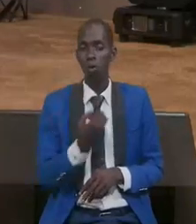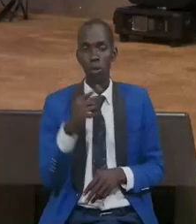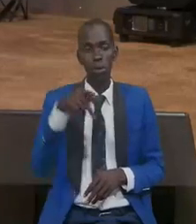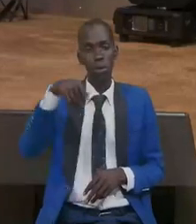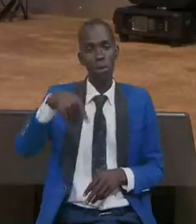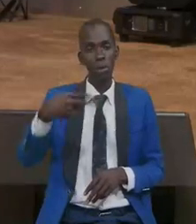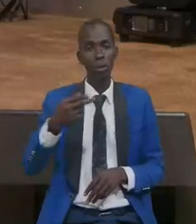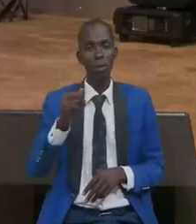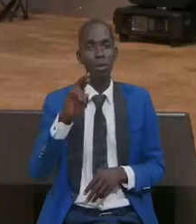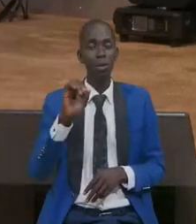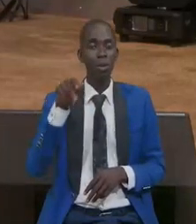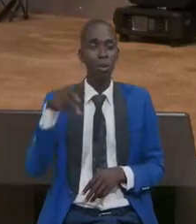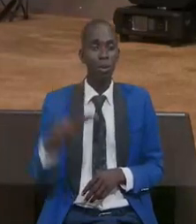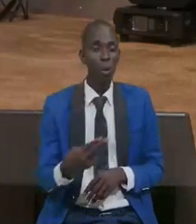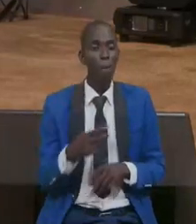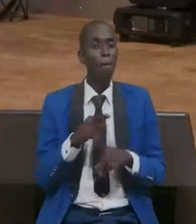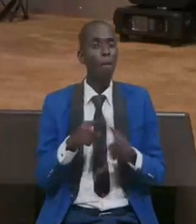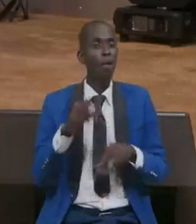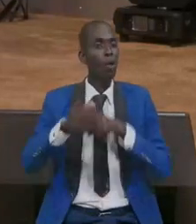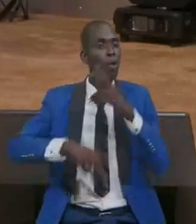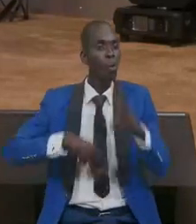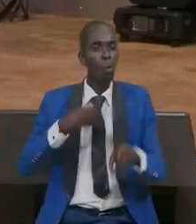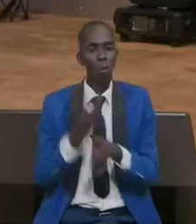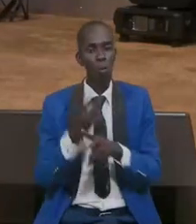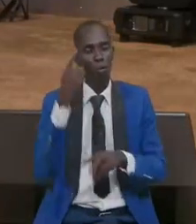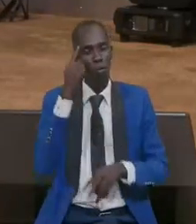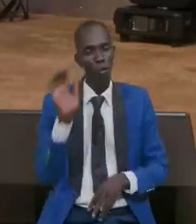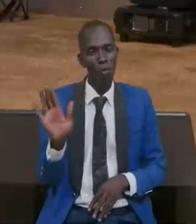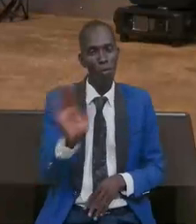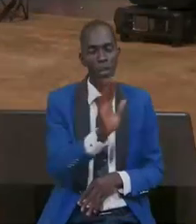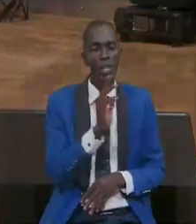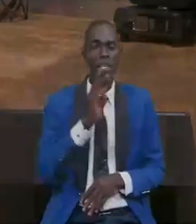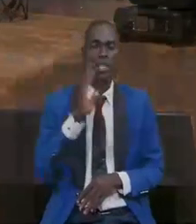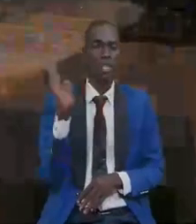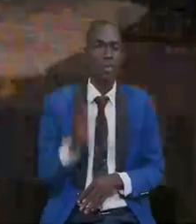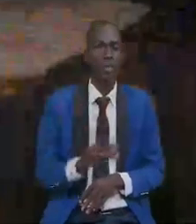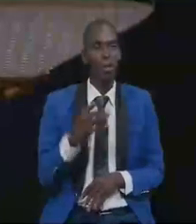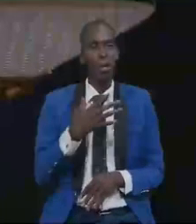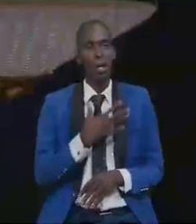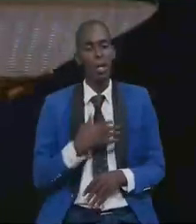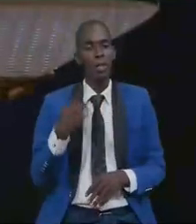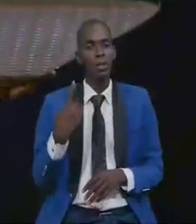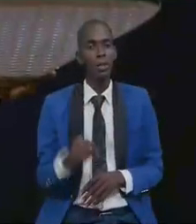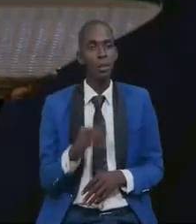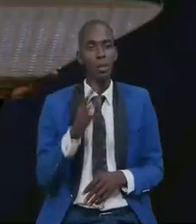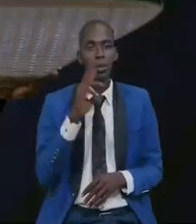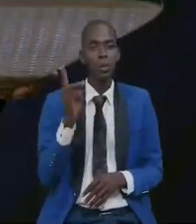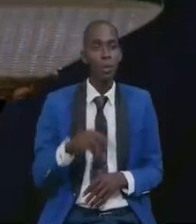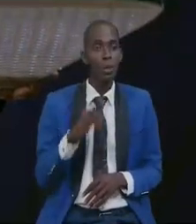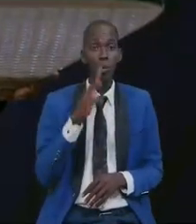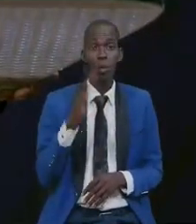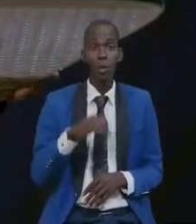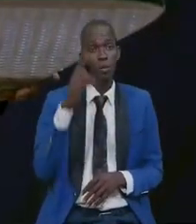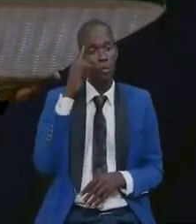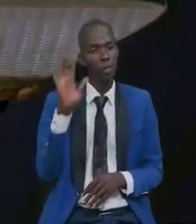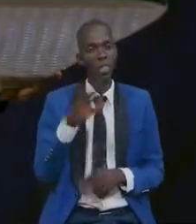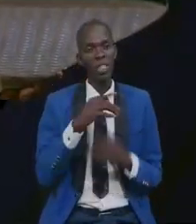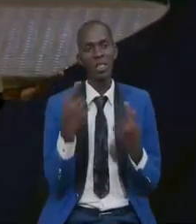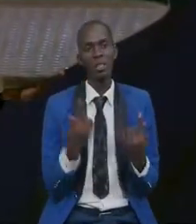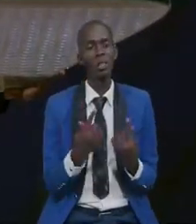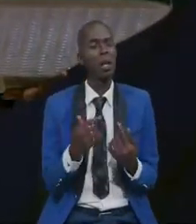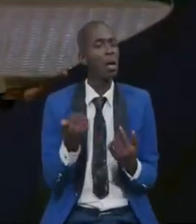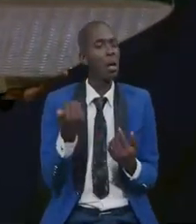sa malice et les méchants pour leur iniquité. Leurs iniquités partout, n'importe où, dans n'importe